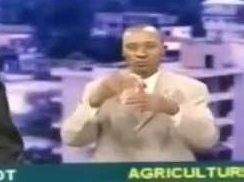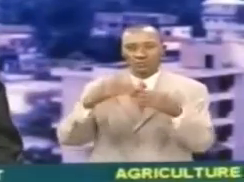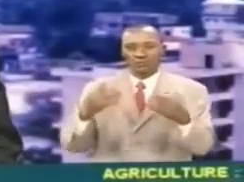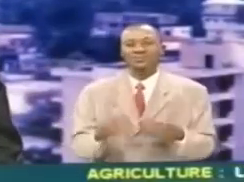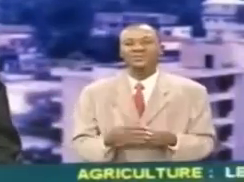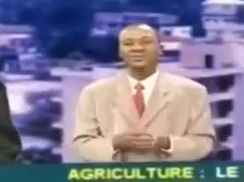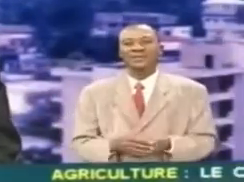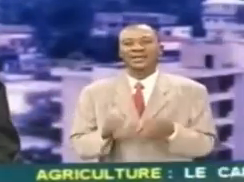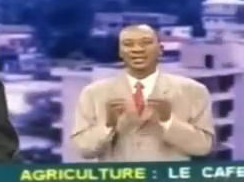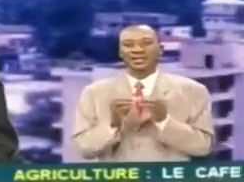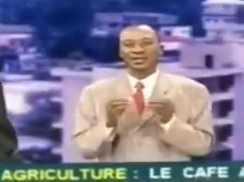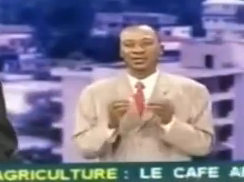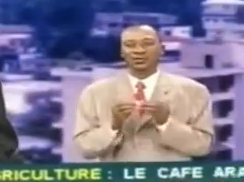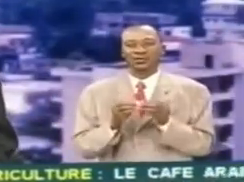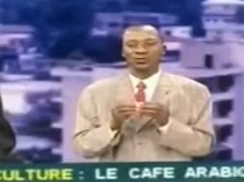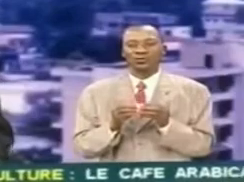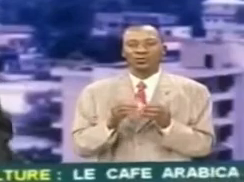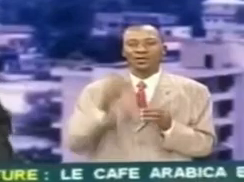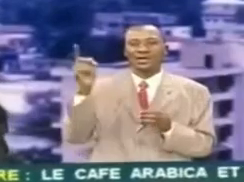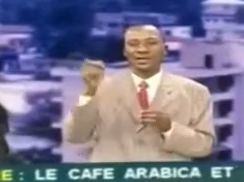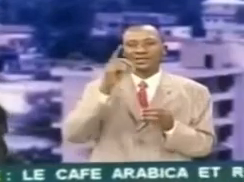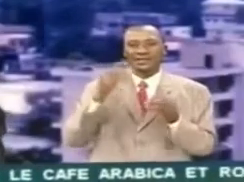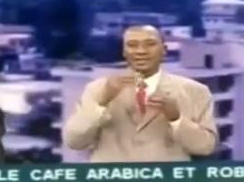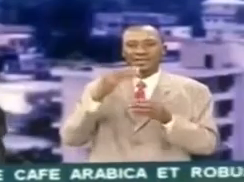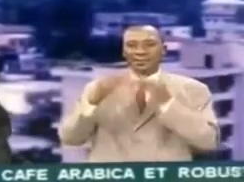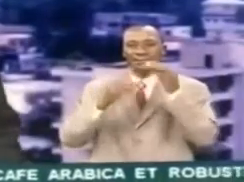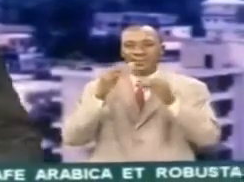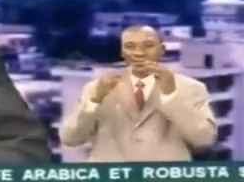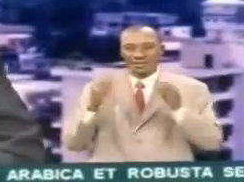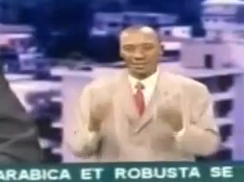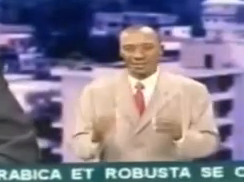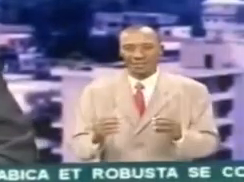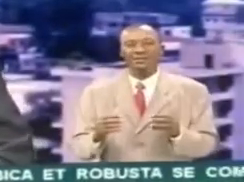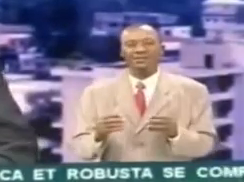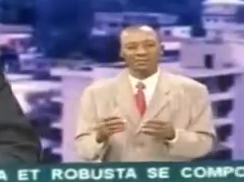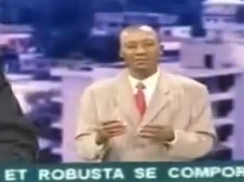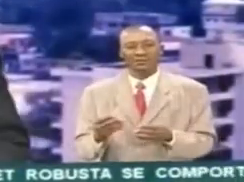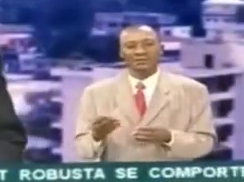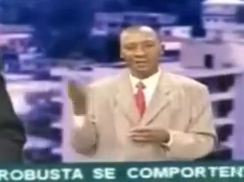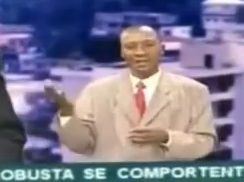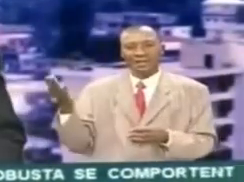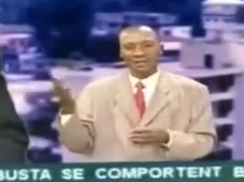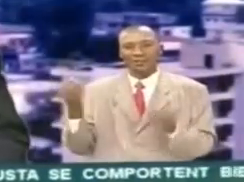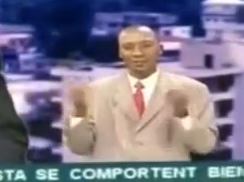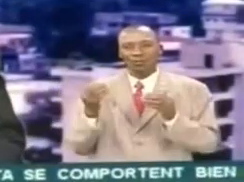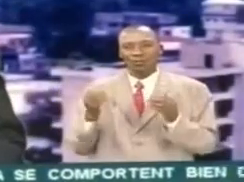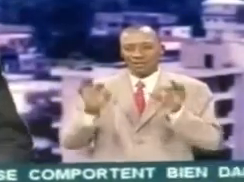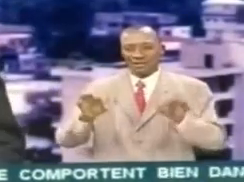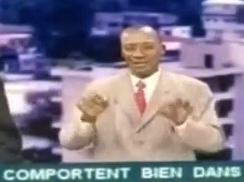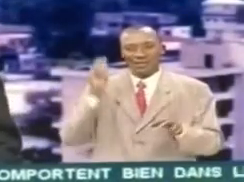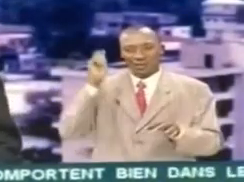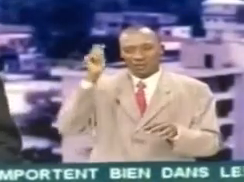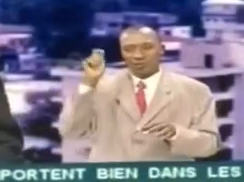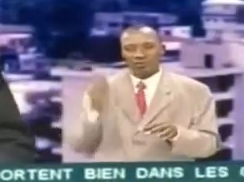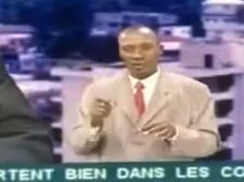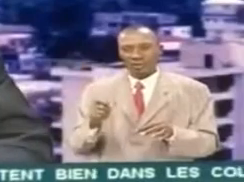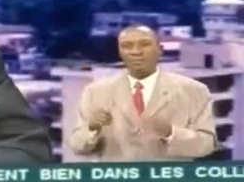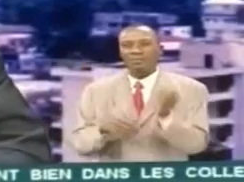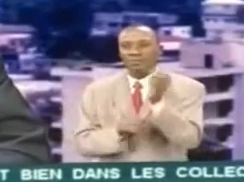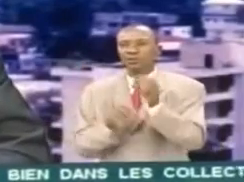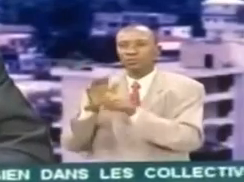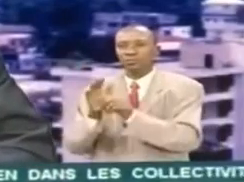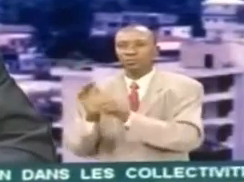interministérielle sur la problématique, justement, de la spoliation des camps militaires a été tenue à cet effet en vue de trouver des solutions idoines à